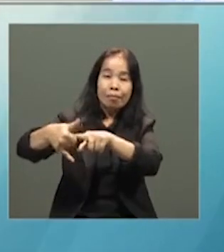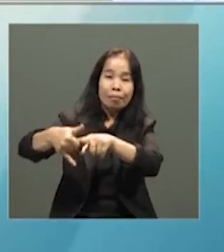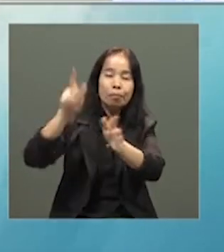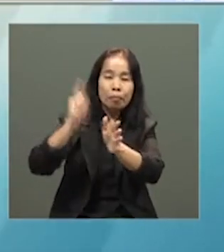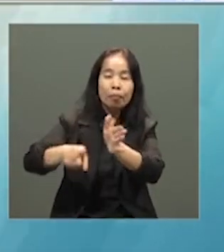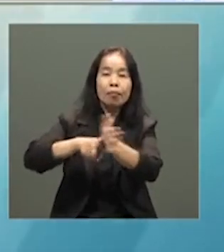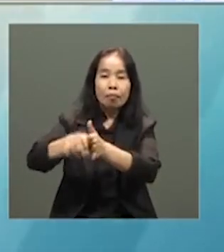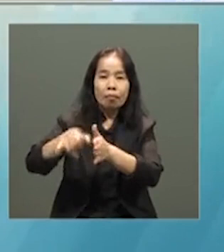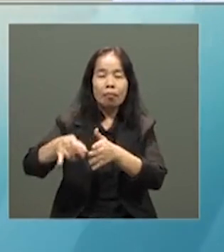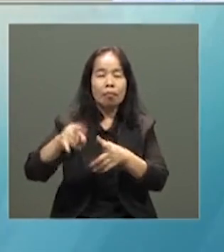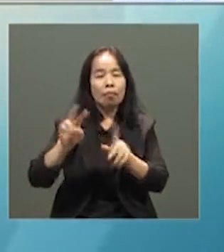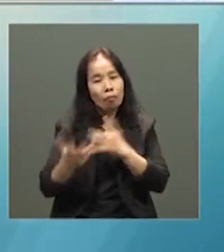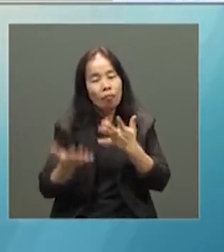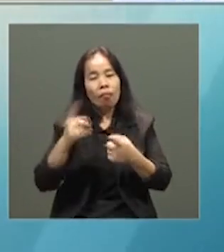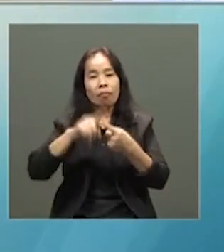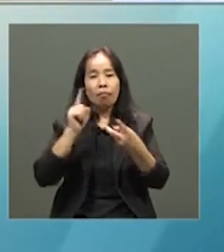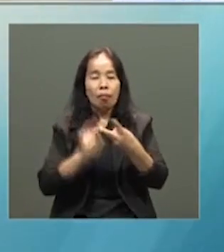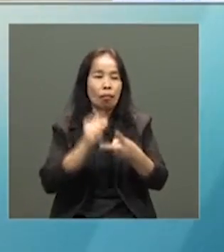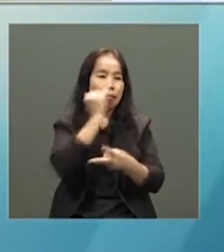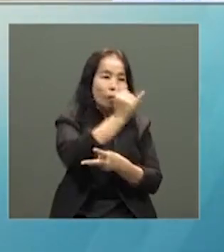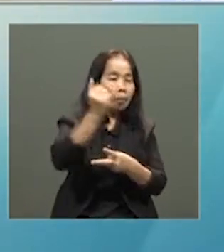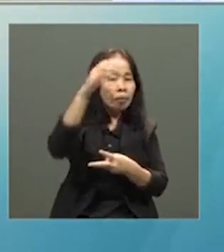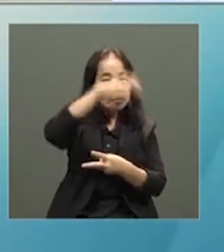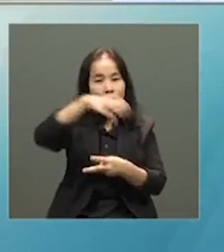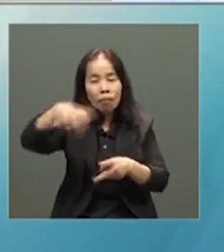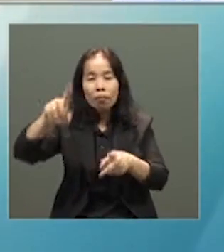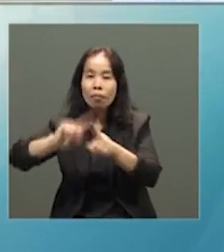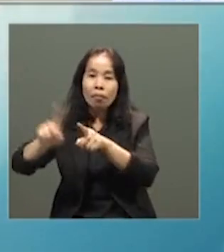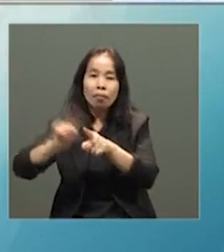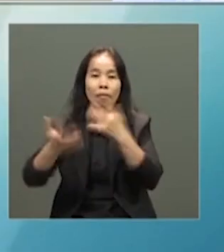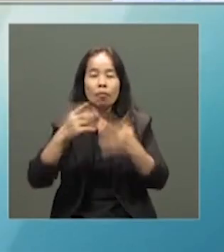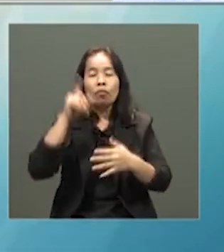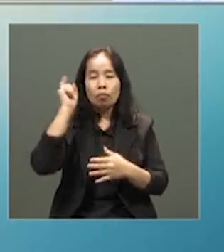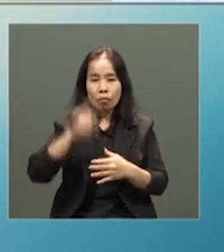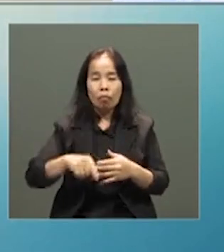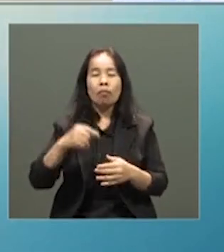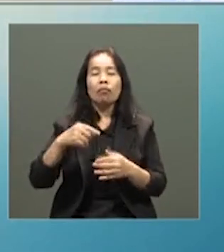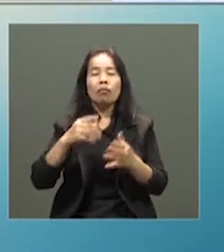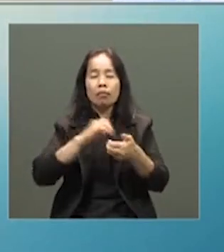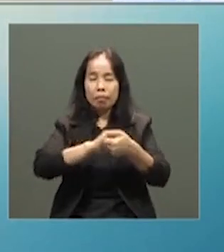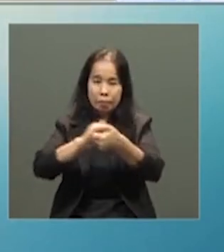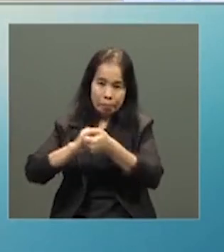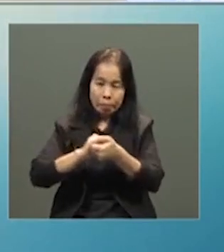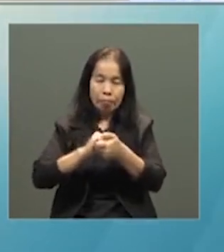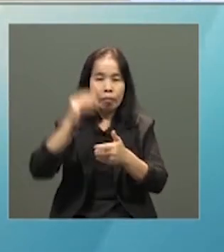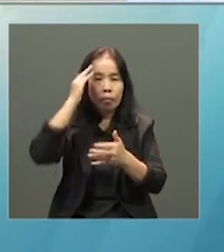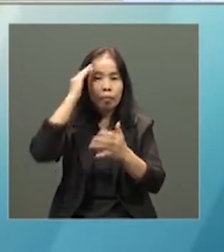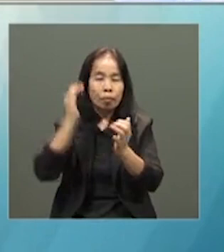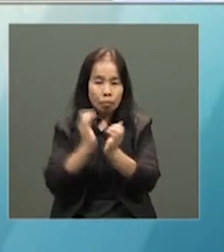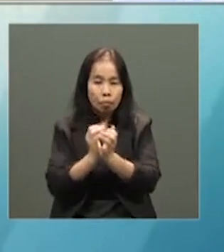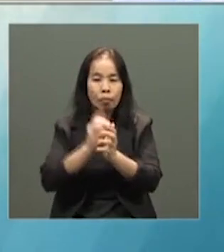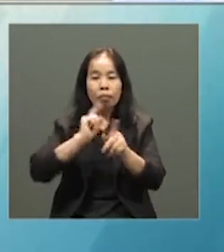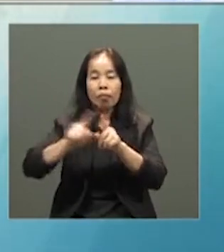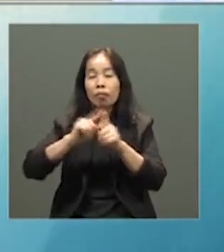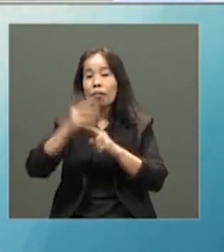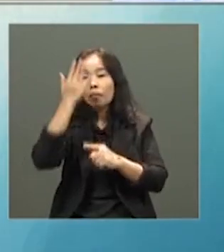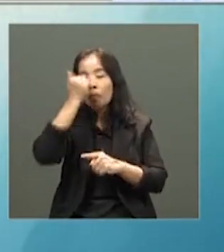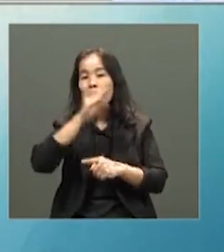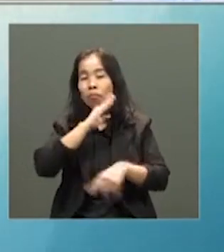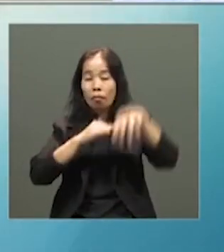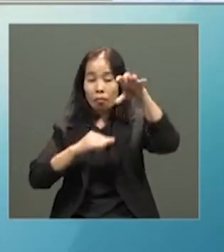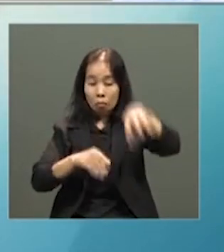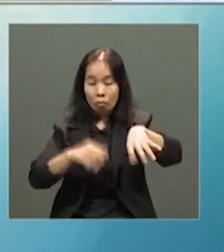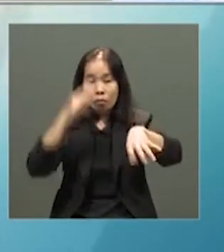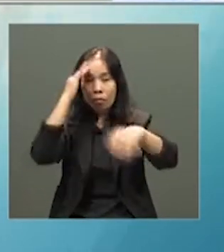ที่เสี่ยงสูงเนี่ยโดยอาศัยความร่วมมือจากหน่วยงานอื่นที่เกี่ยวข้องทั้งตำรวจนะครับในกรณีที่มีการปกปิดเนี่ยอันนี้ได้ผ